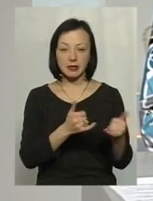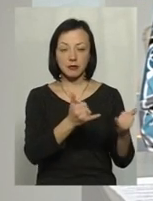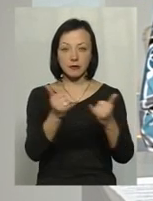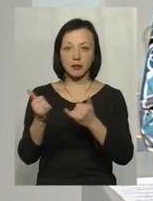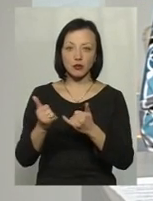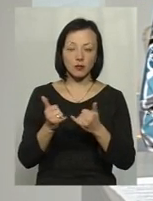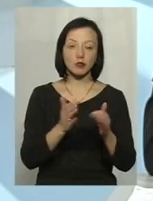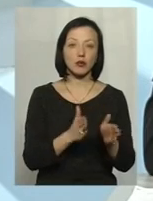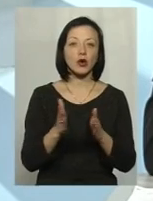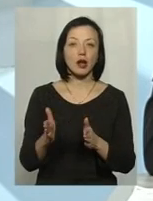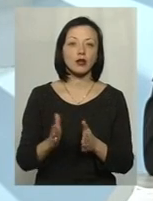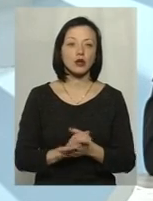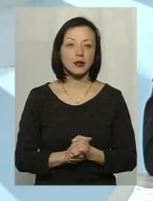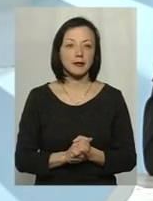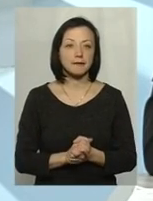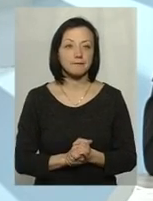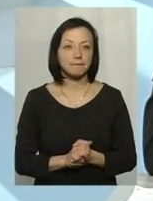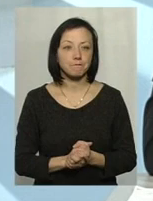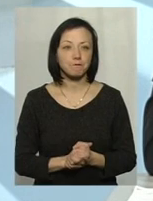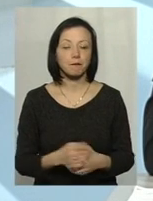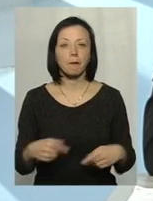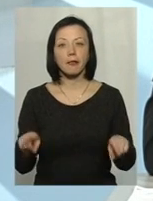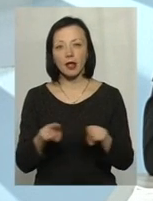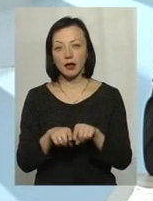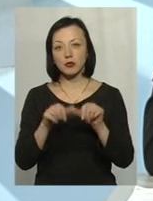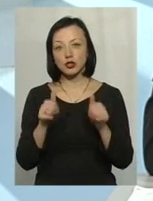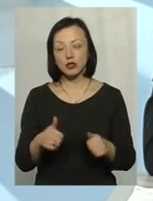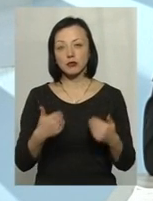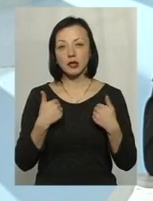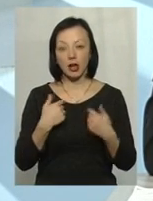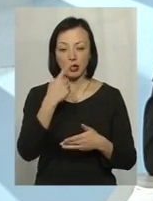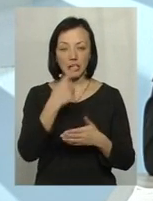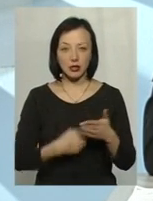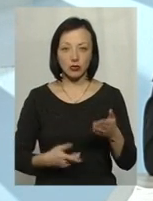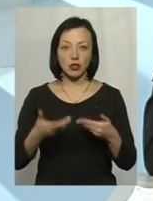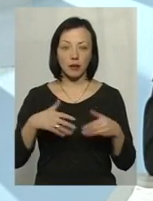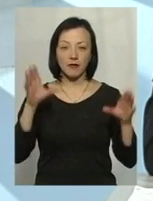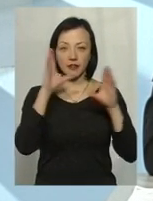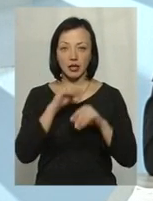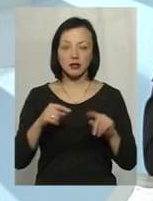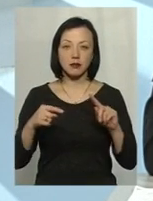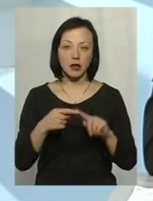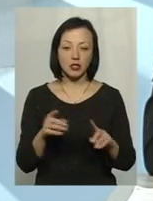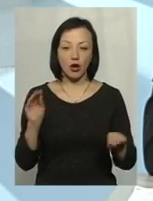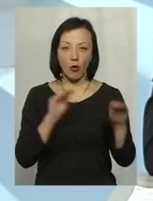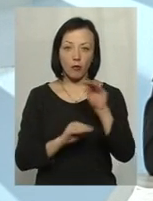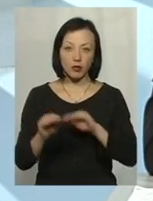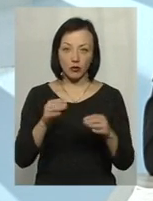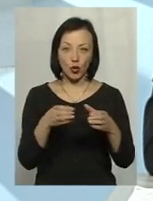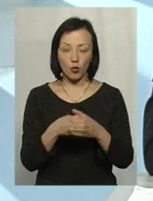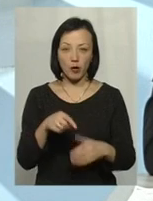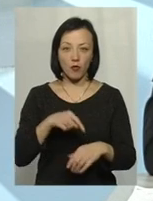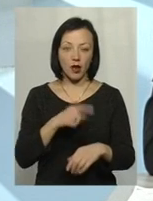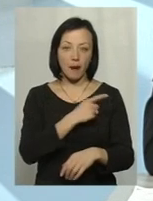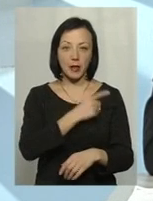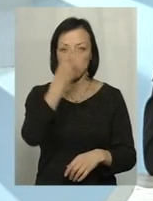забезпечувати відповідну безпеку на дорогах. Таким чином, я надіюся, що нам вдасться перше комплектувати групи реагування